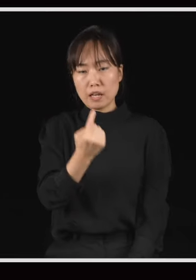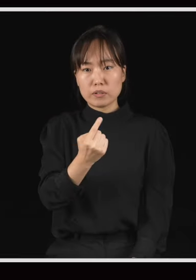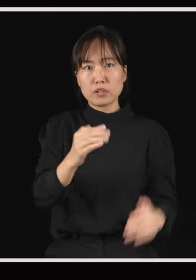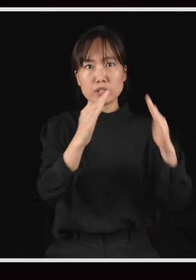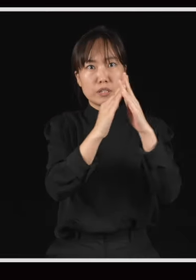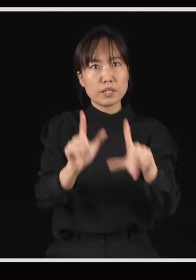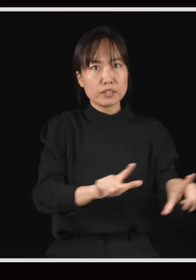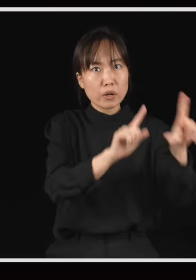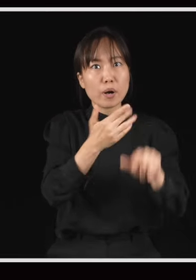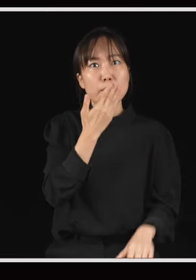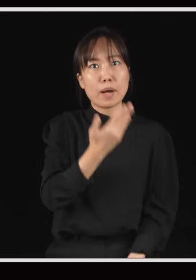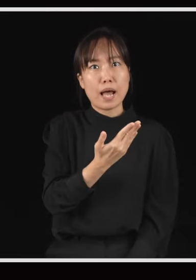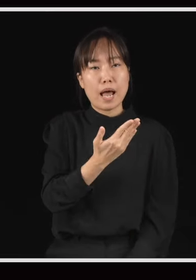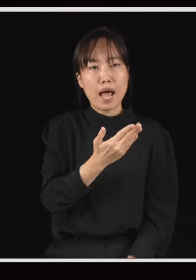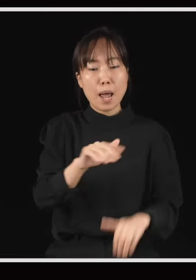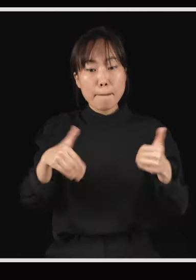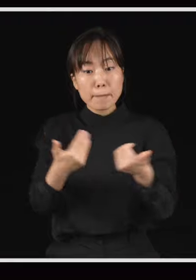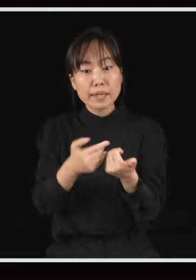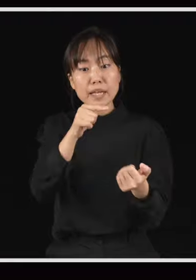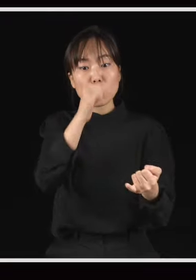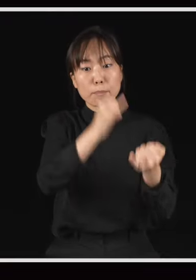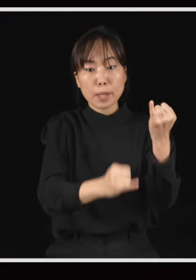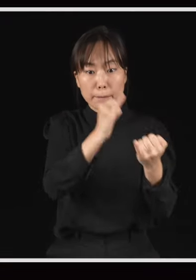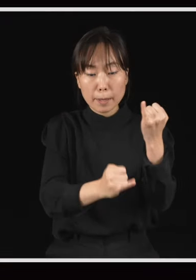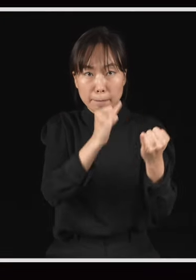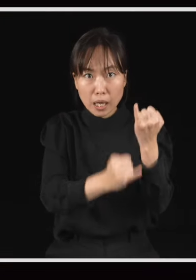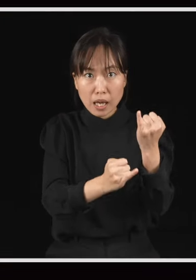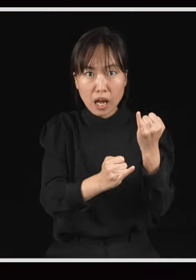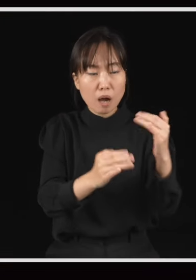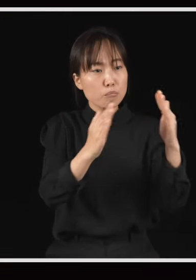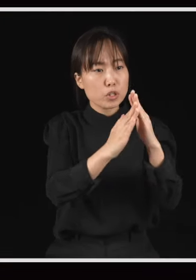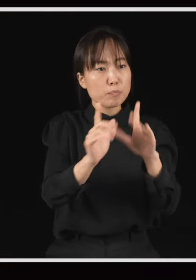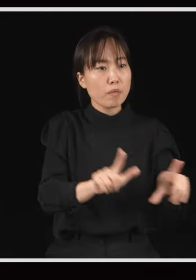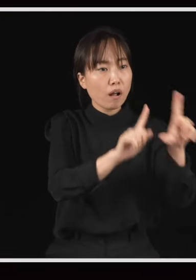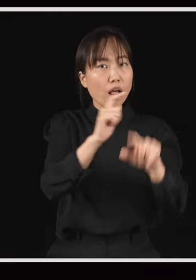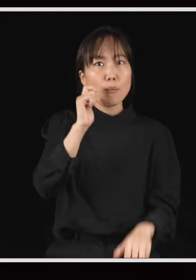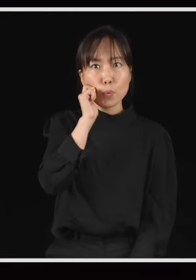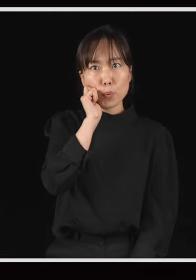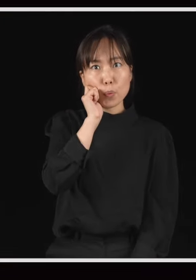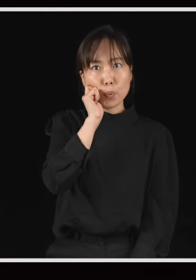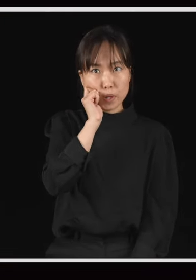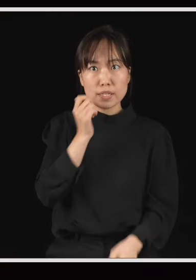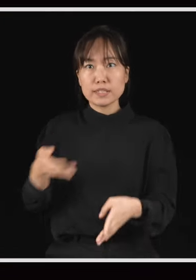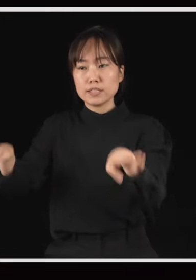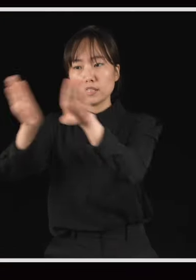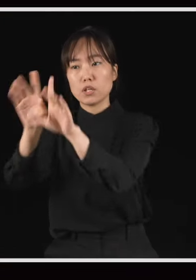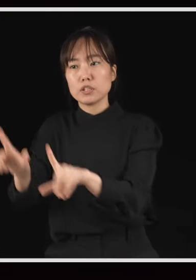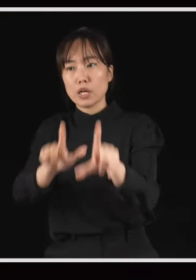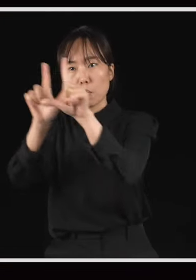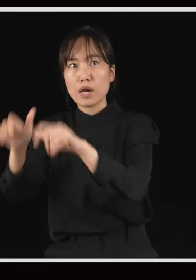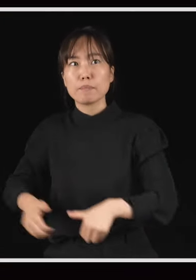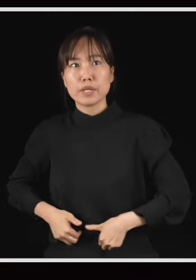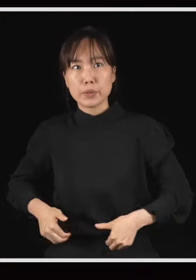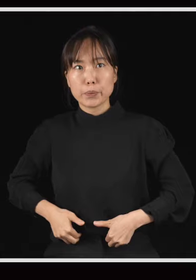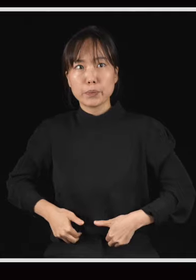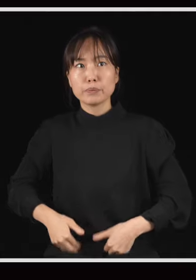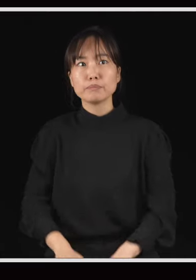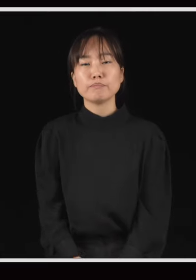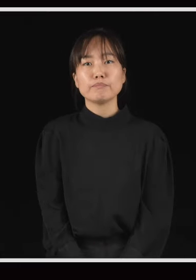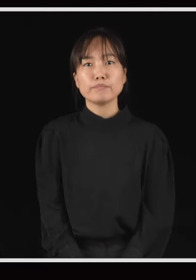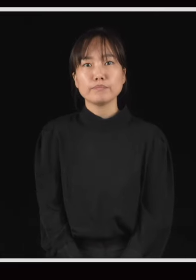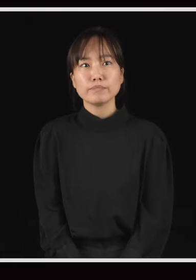보내드릴 수도 있고, 반대로 이걸 무시하면 댁으로 가실 수 있는 어르신을 요양병원으로 가시게 할 수도 있습니다.